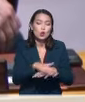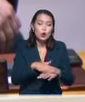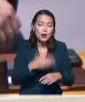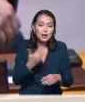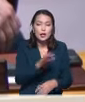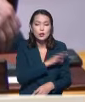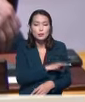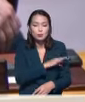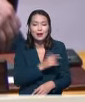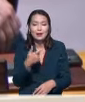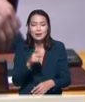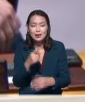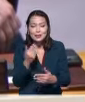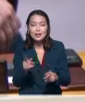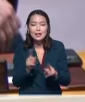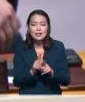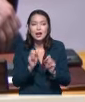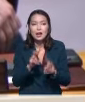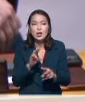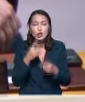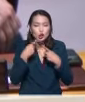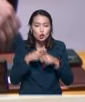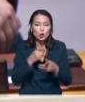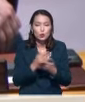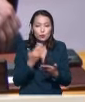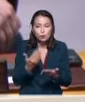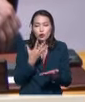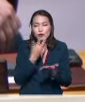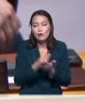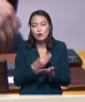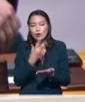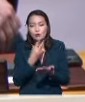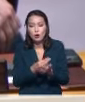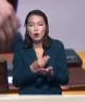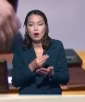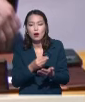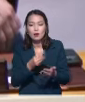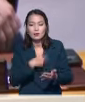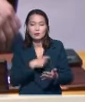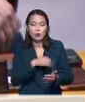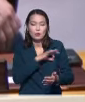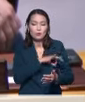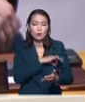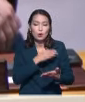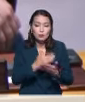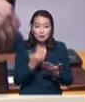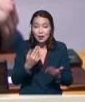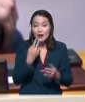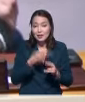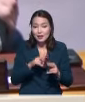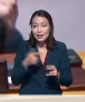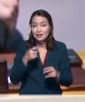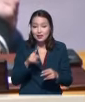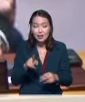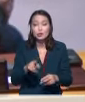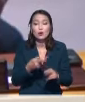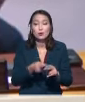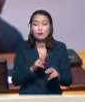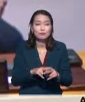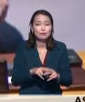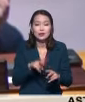нищету в Газе как инструмент, с помощью которого они набивают свои карманы и пополняют свои арсеналы. Наше видение Газы — не несбыточная